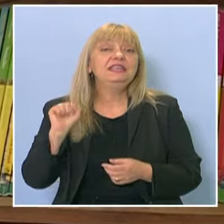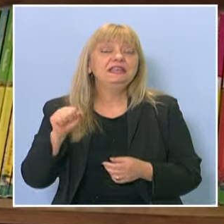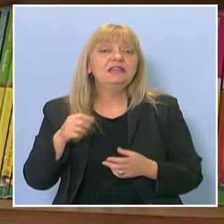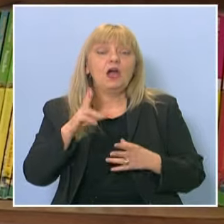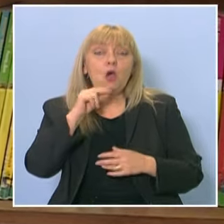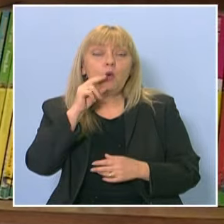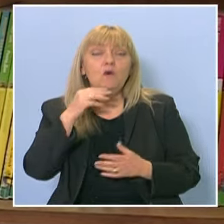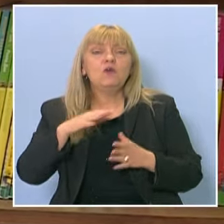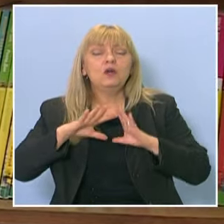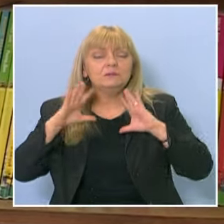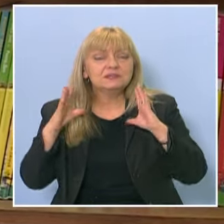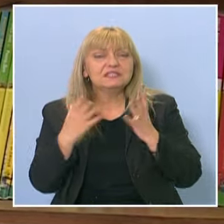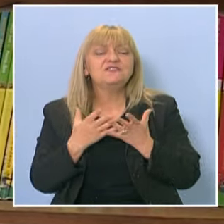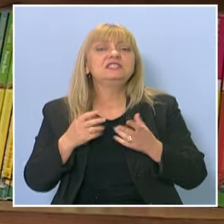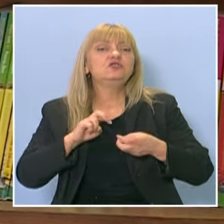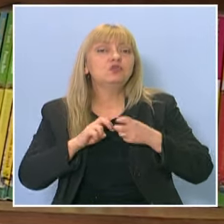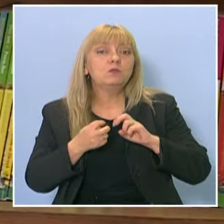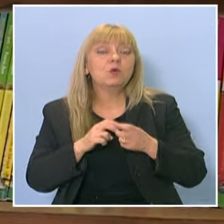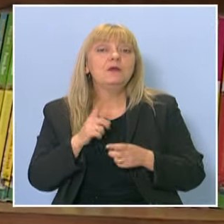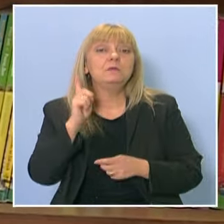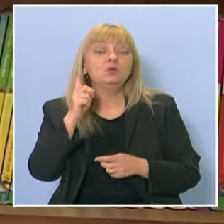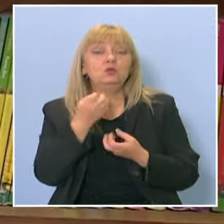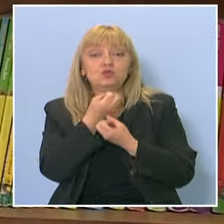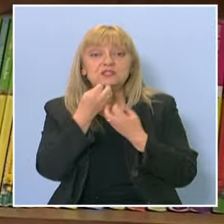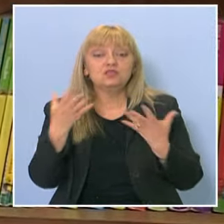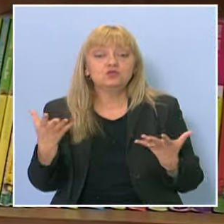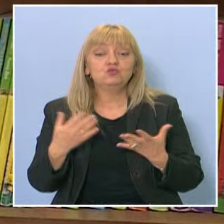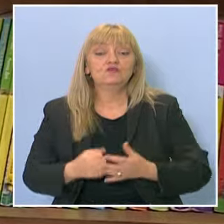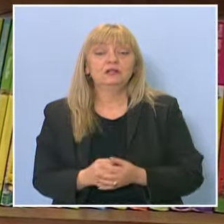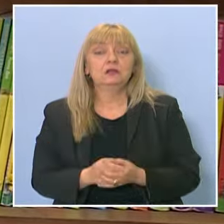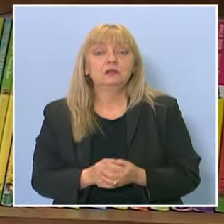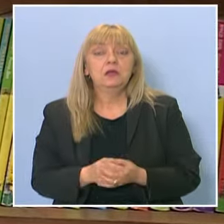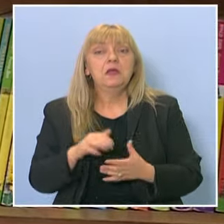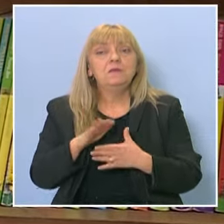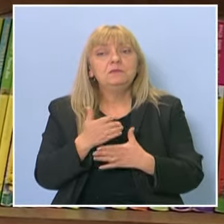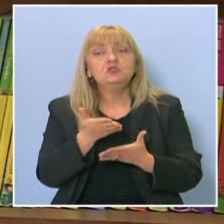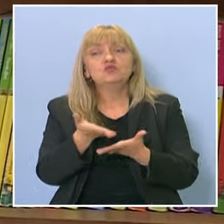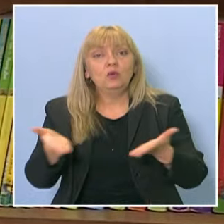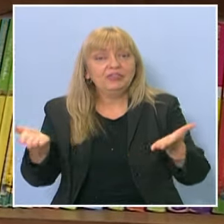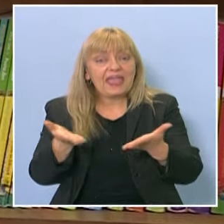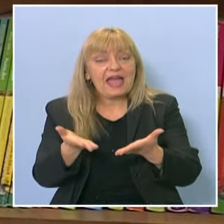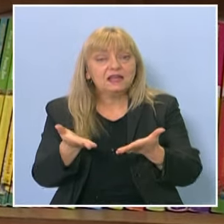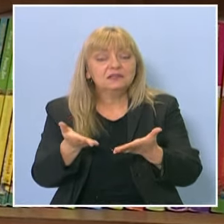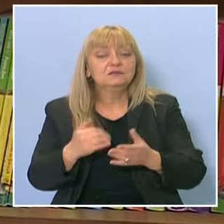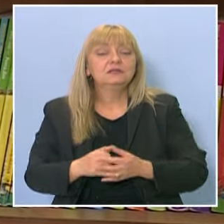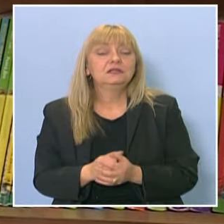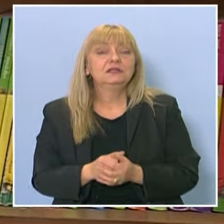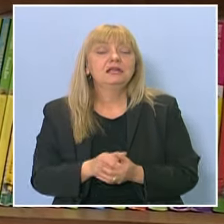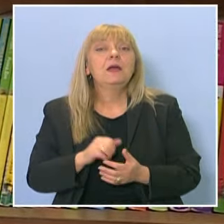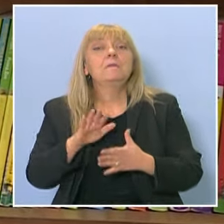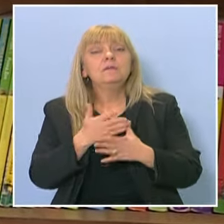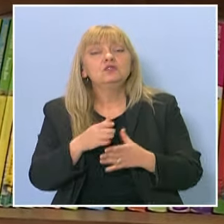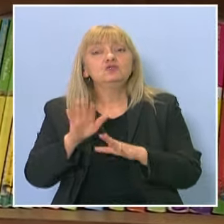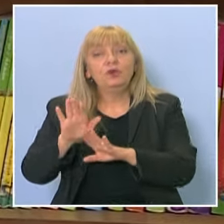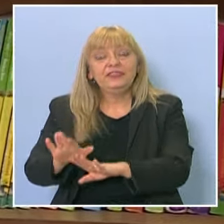говорим за всички проблеми, които се случват. Било помежду тях, било между тях и